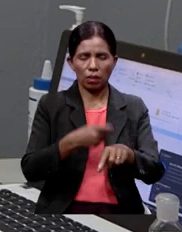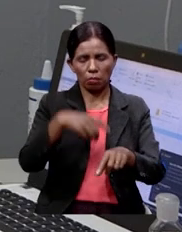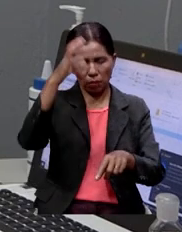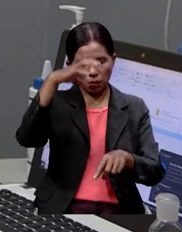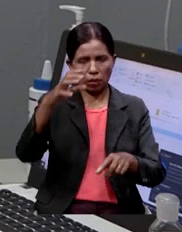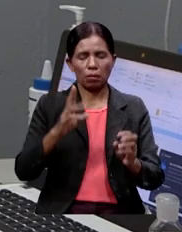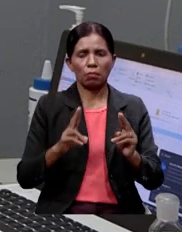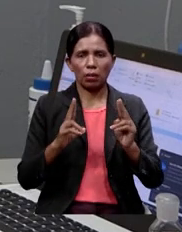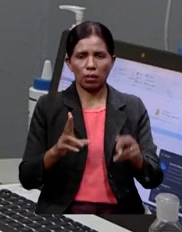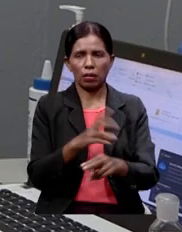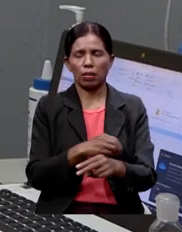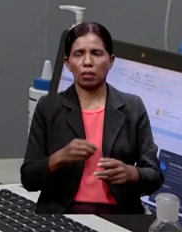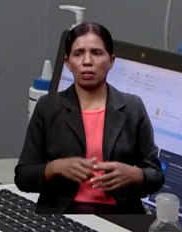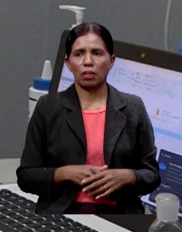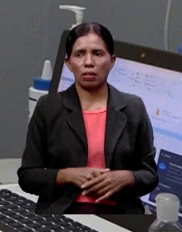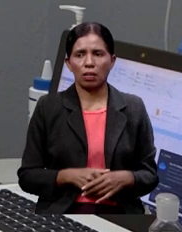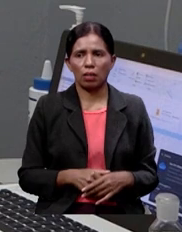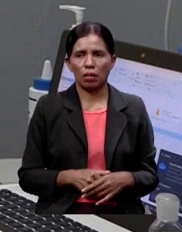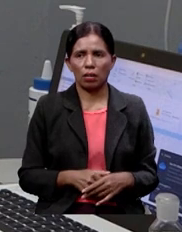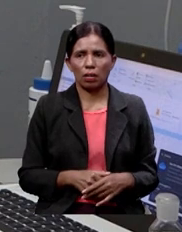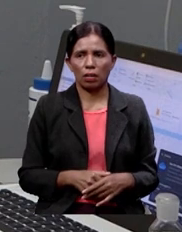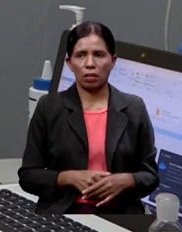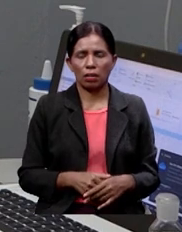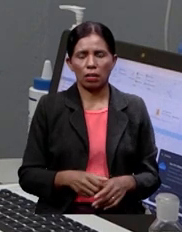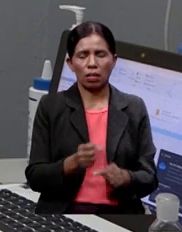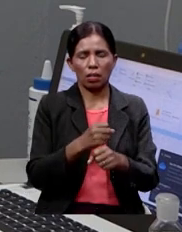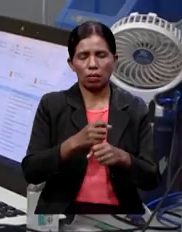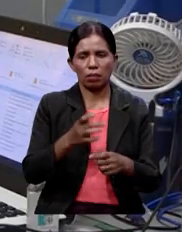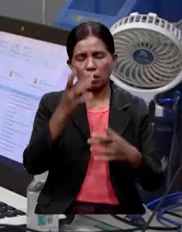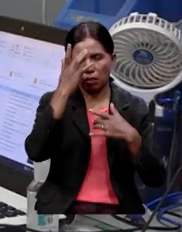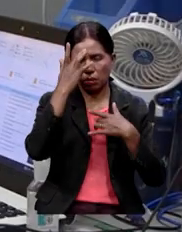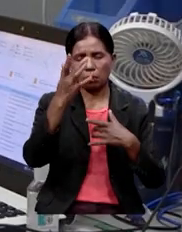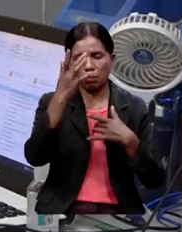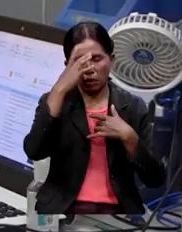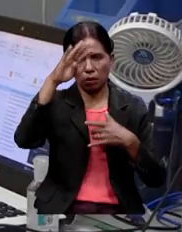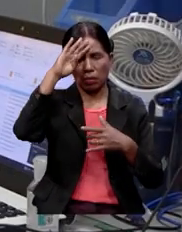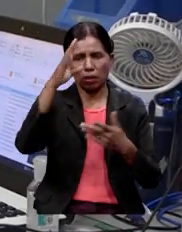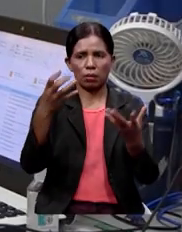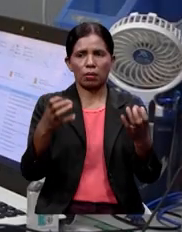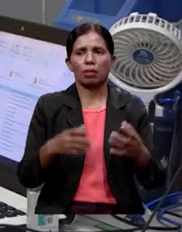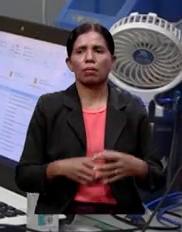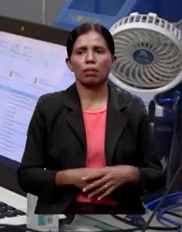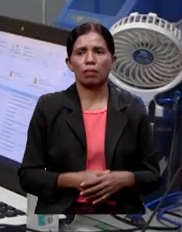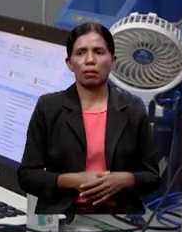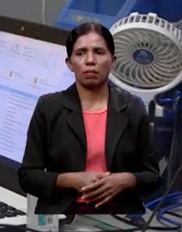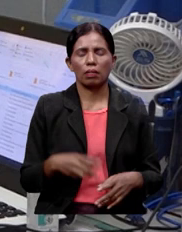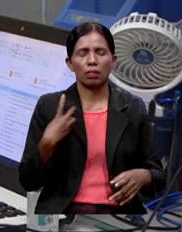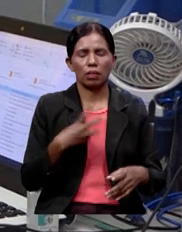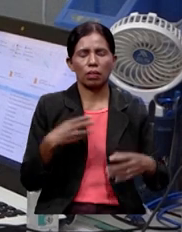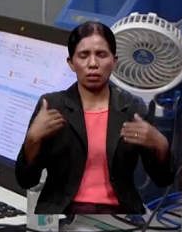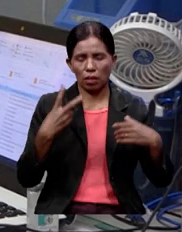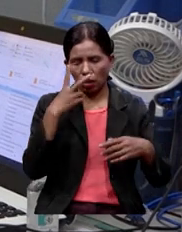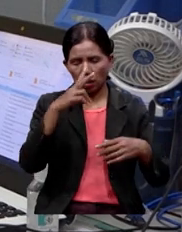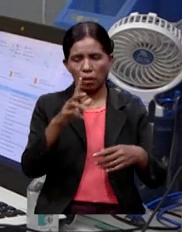Valire pues be sera. Semana saya tak sila lagi masih minus B. Tapi ia detektor kaji TBC.